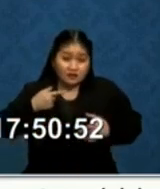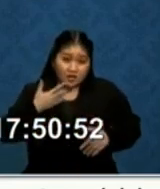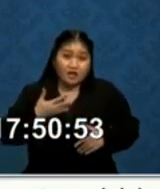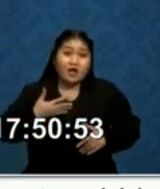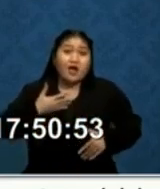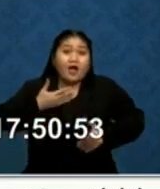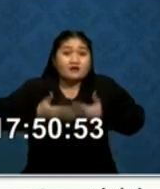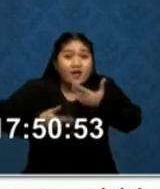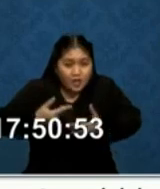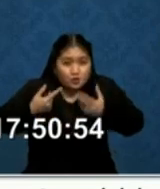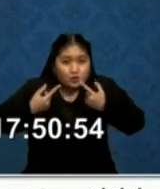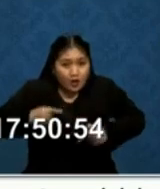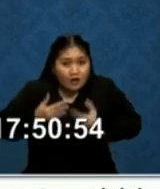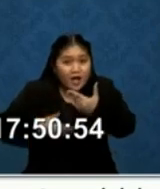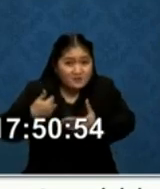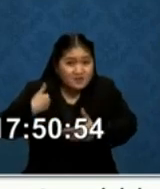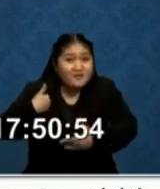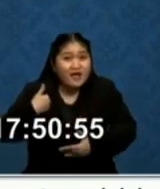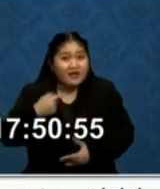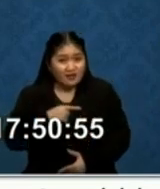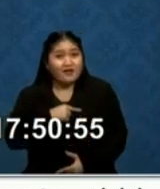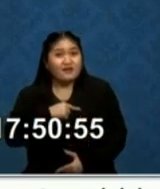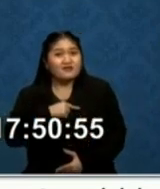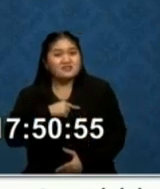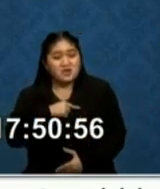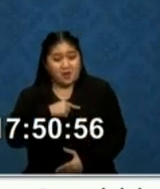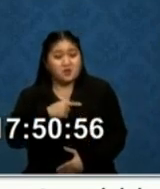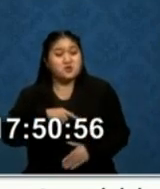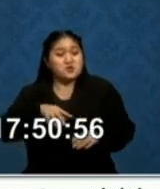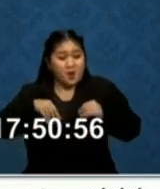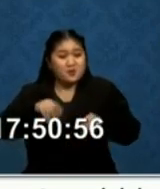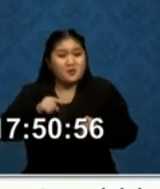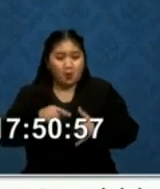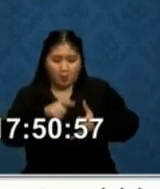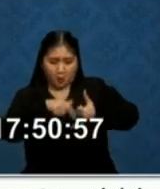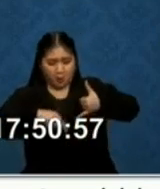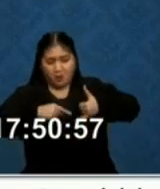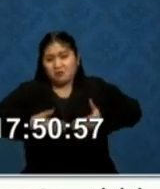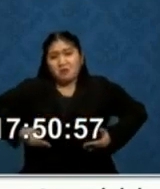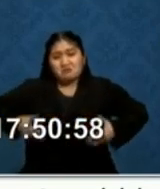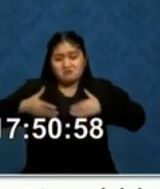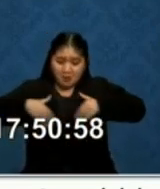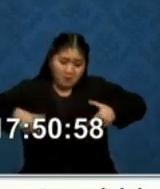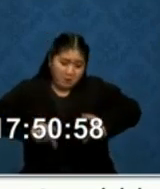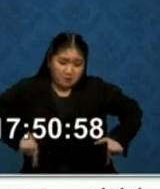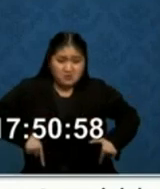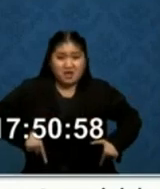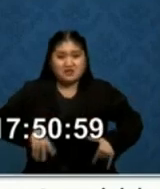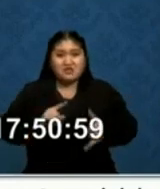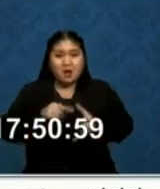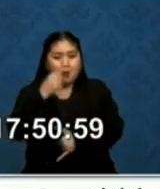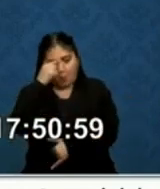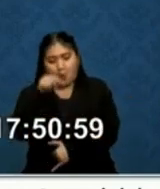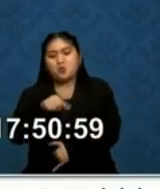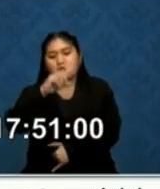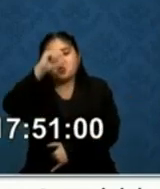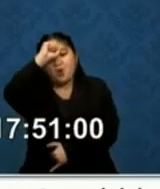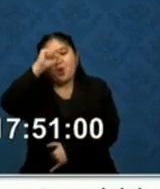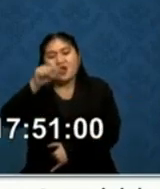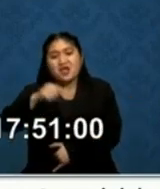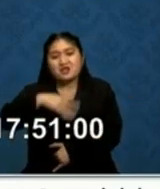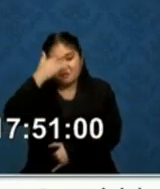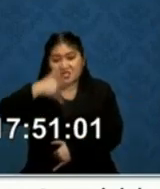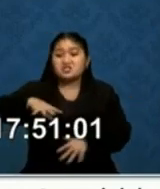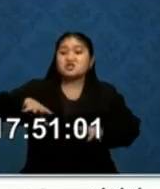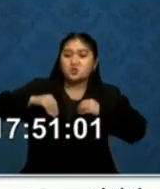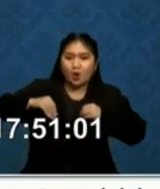หรือเปล่าใจง่ายใช่ไหมแต่งตัวแบบนี้สิถึงโดนเรามันโง่เองนะถึงสมยอมมัน